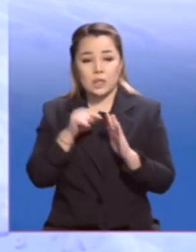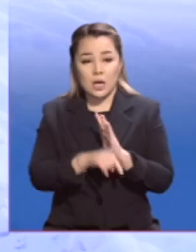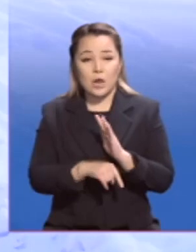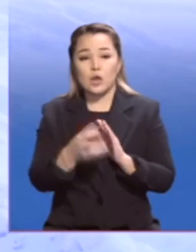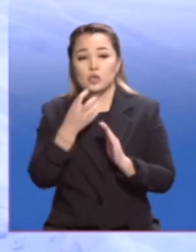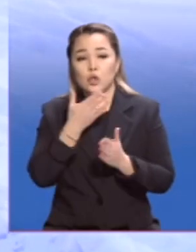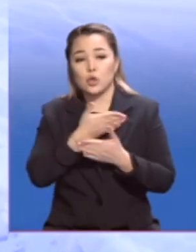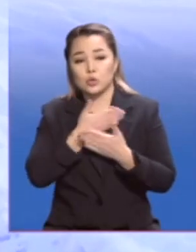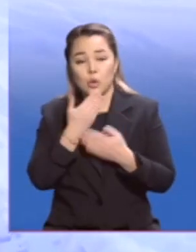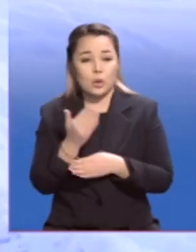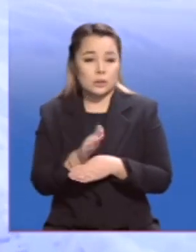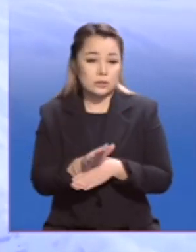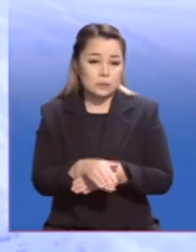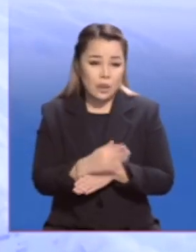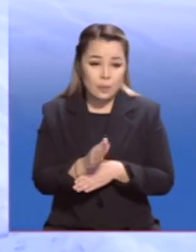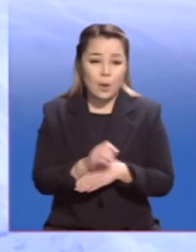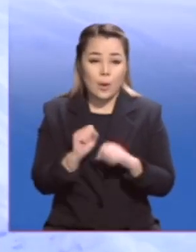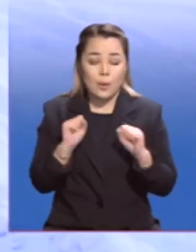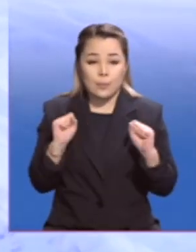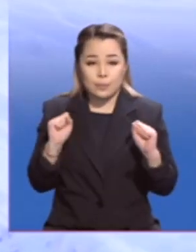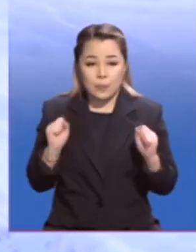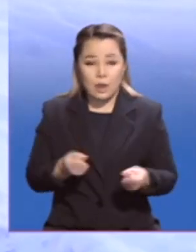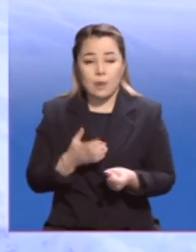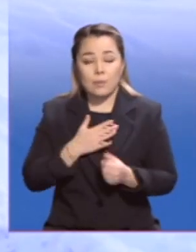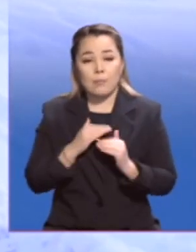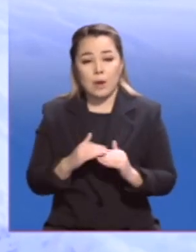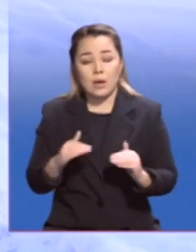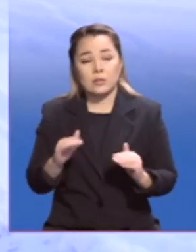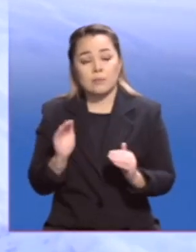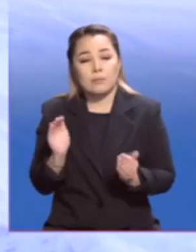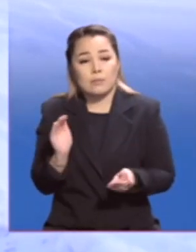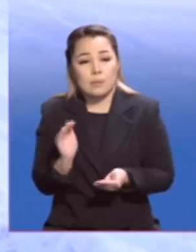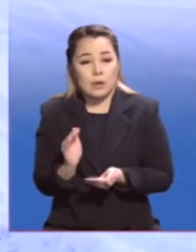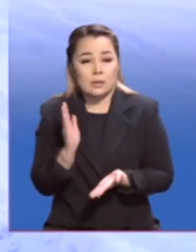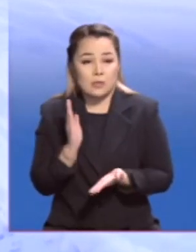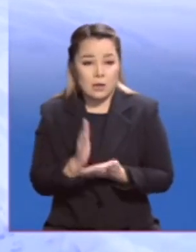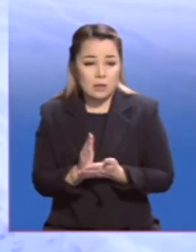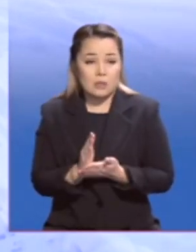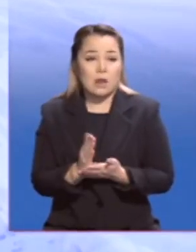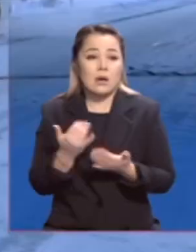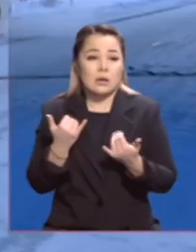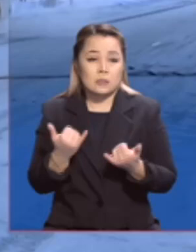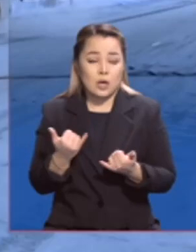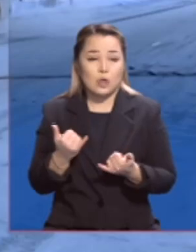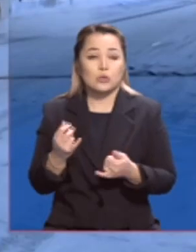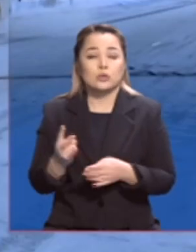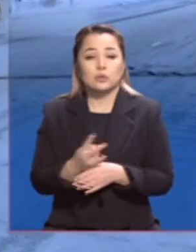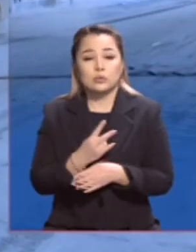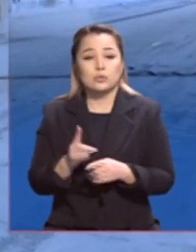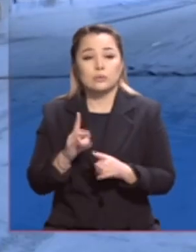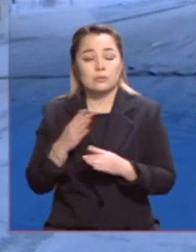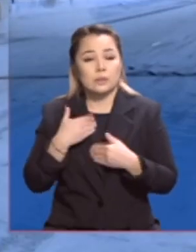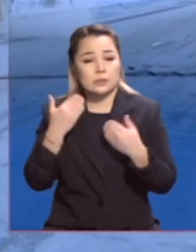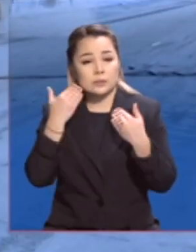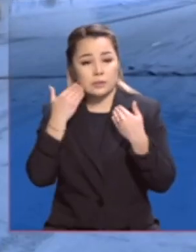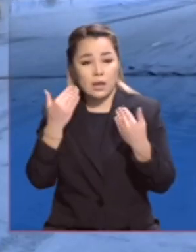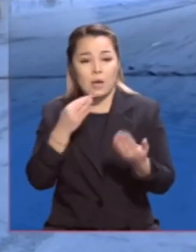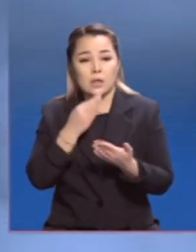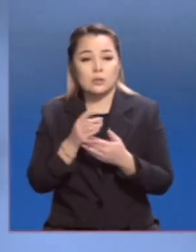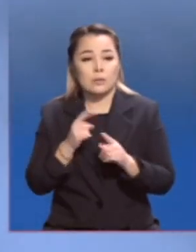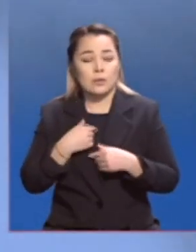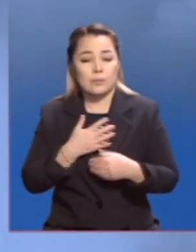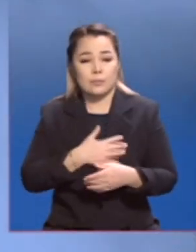жылу жоқ. Енді кішкентай балаларымыз бар үйде, енді кешке дейін түнде немене боларын білмейміз